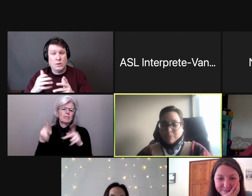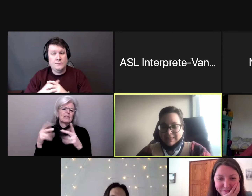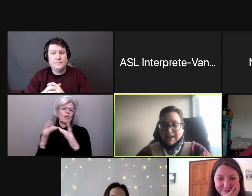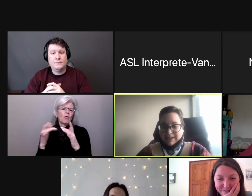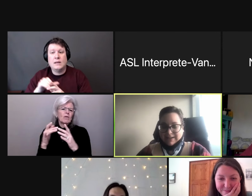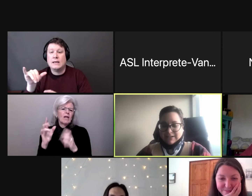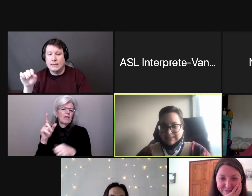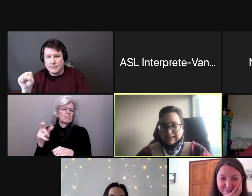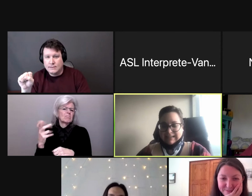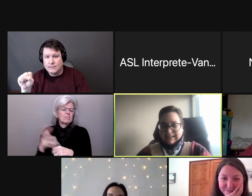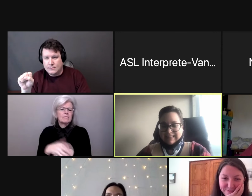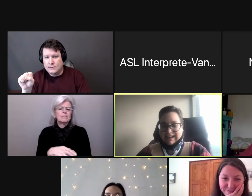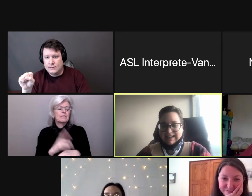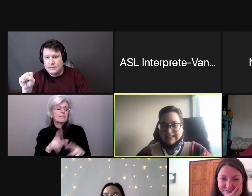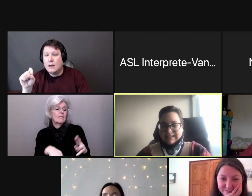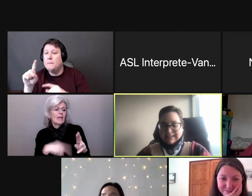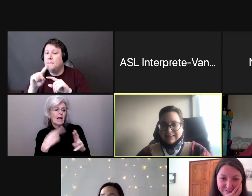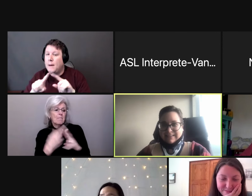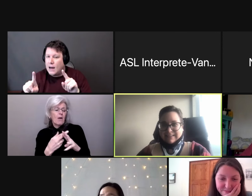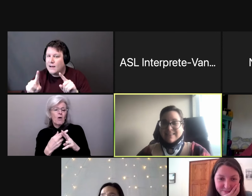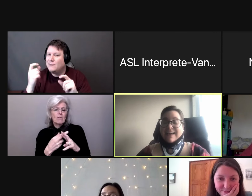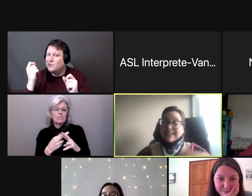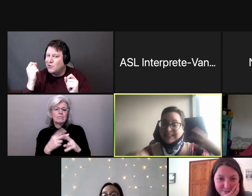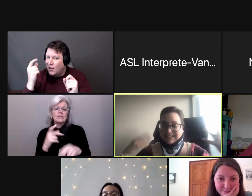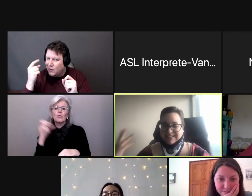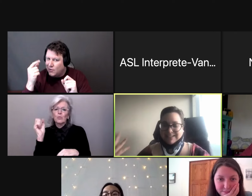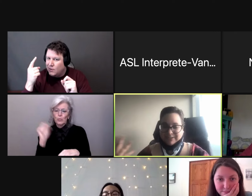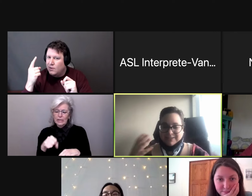Alors, ma réponse rapide, ce serait oui,